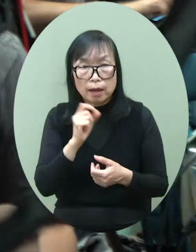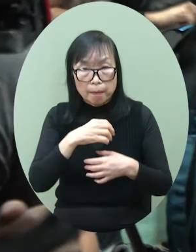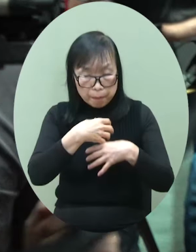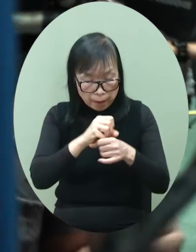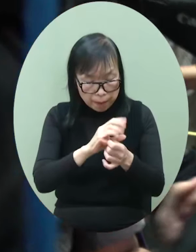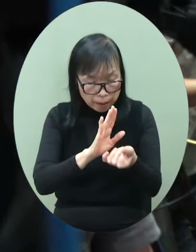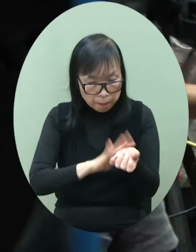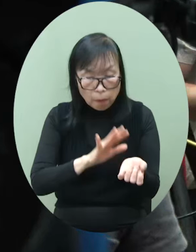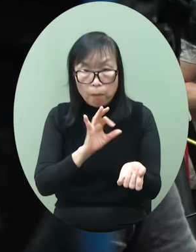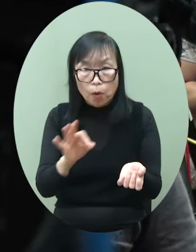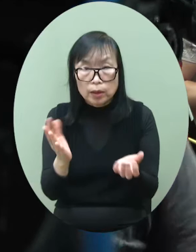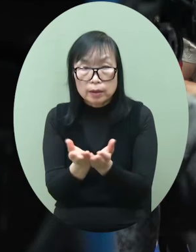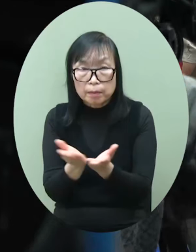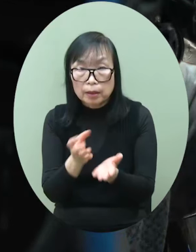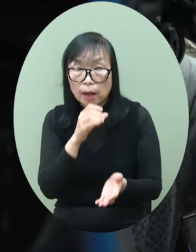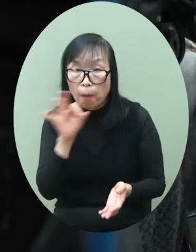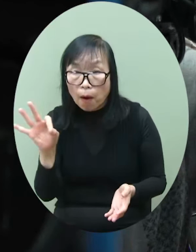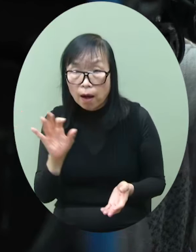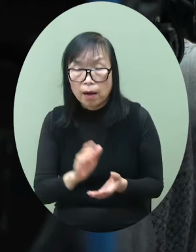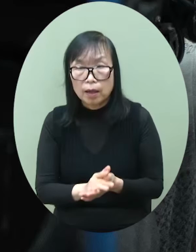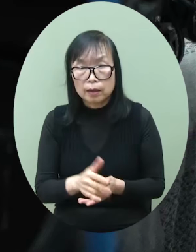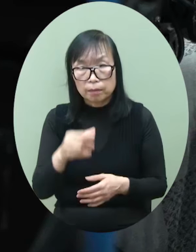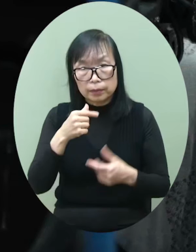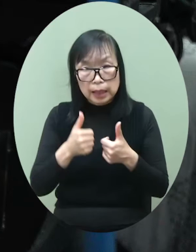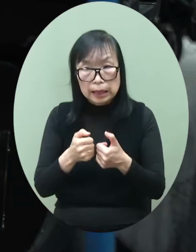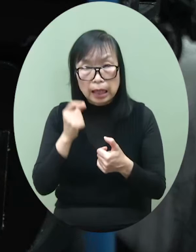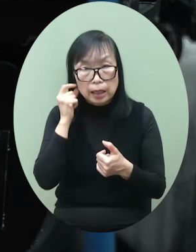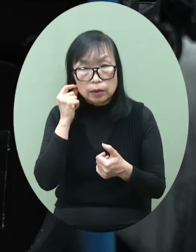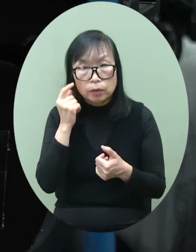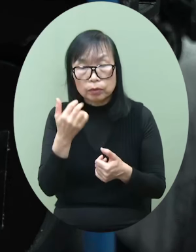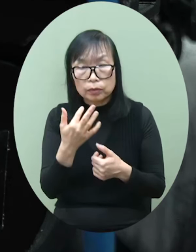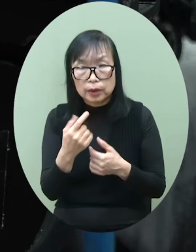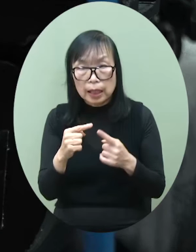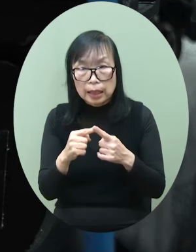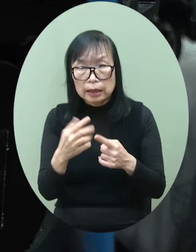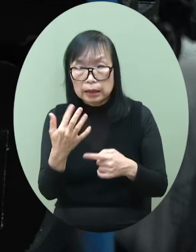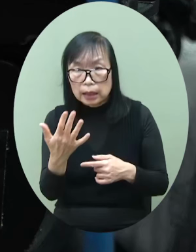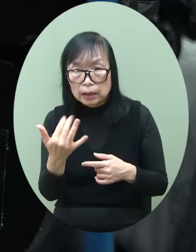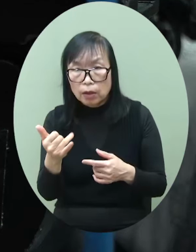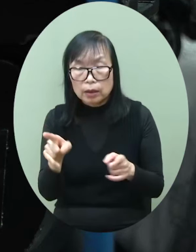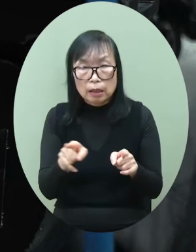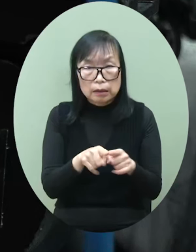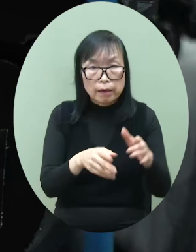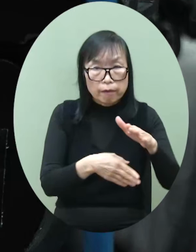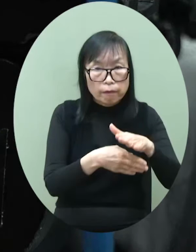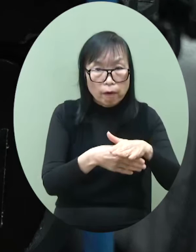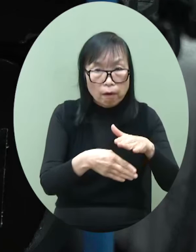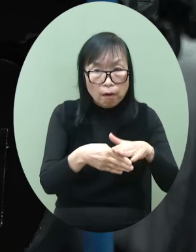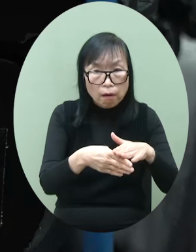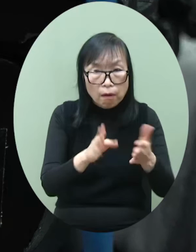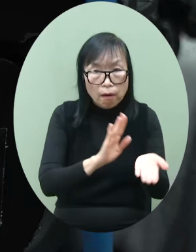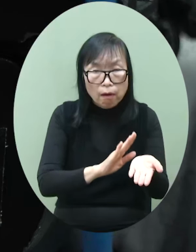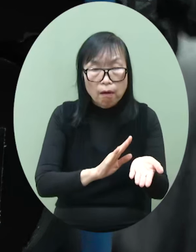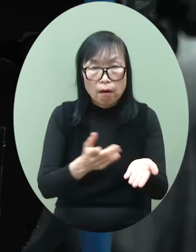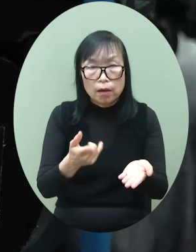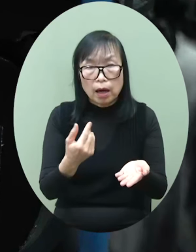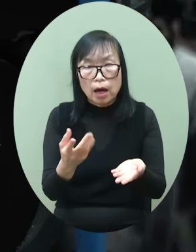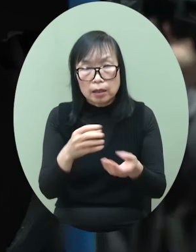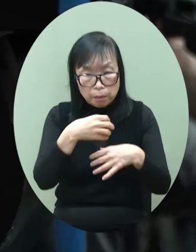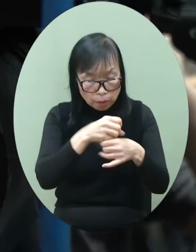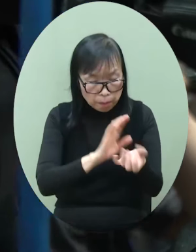檢測證明她太太在留院期間跟多少人同房她太太又是何時拿到陰性證明